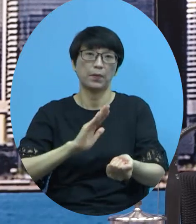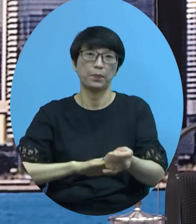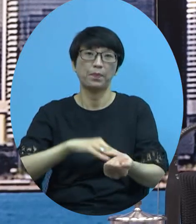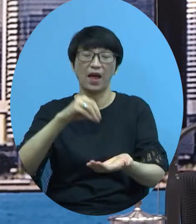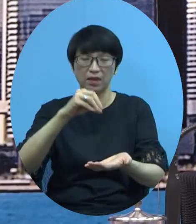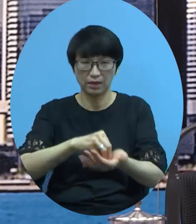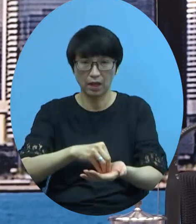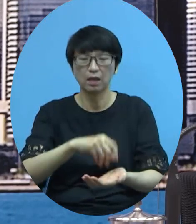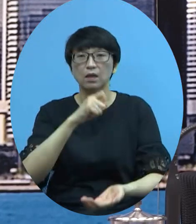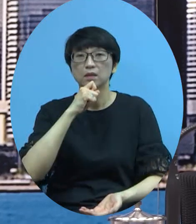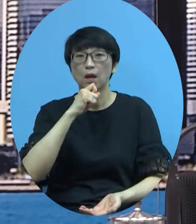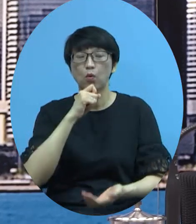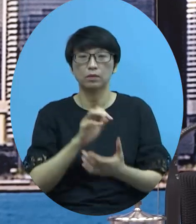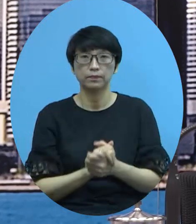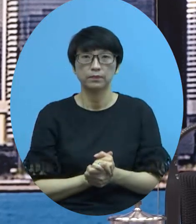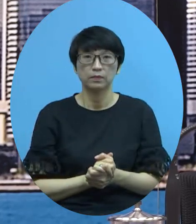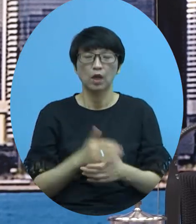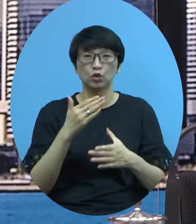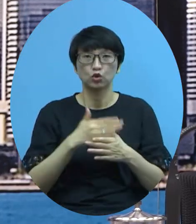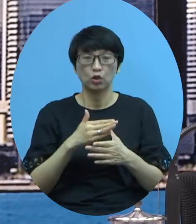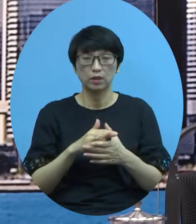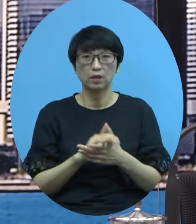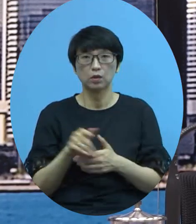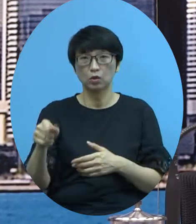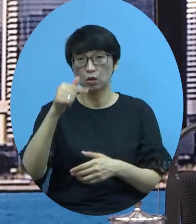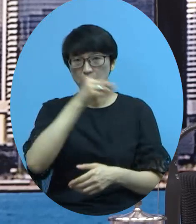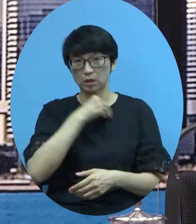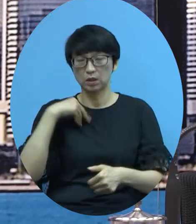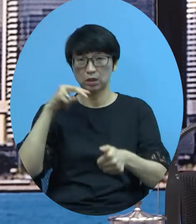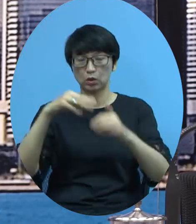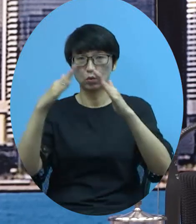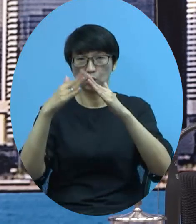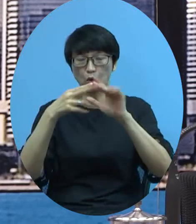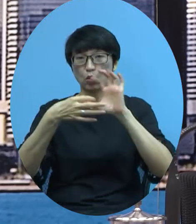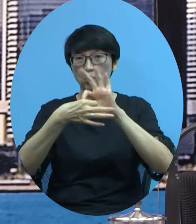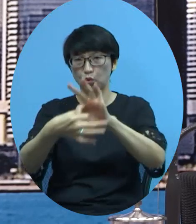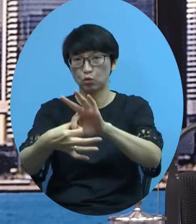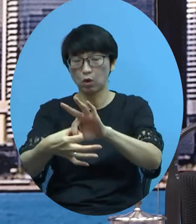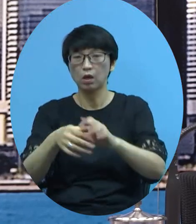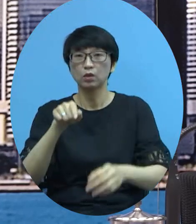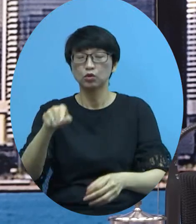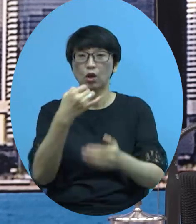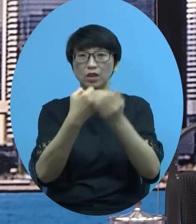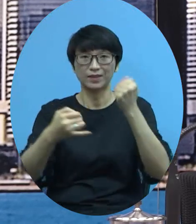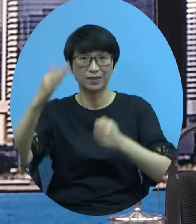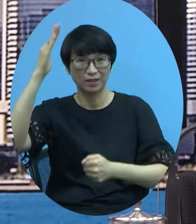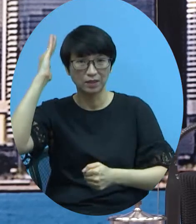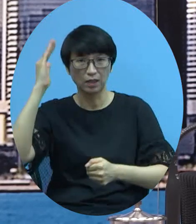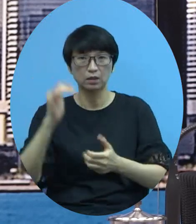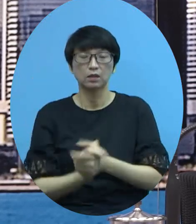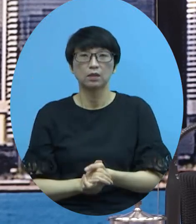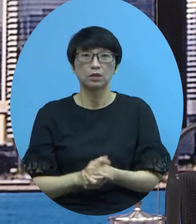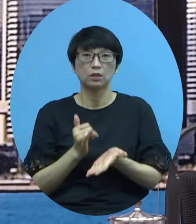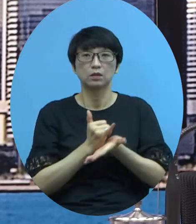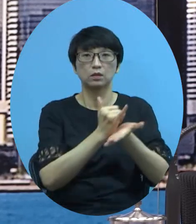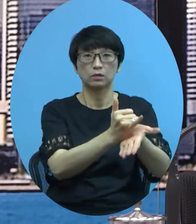確診嘅病人嚟嘅嚇，咁所以咧就我哋都同醫院管理局咧係聯絡咗噶啦，咁咧就係會將個仔咧就係送入醫院啦，當